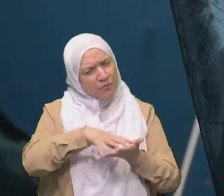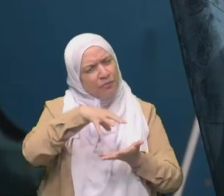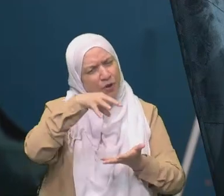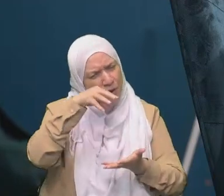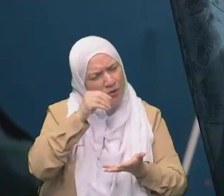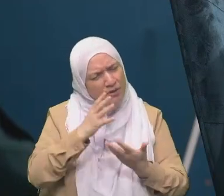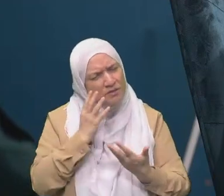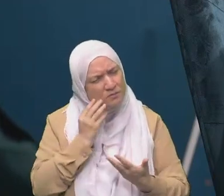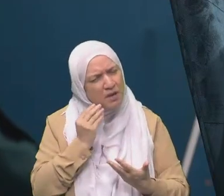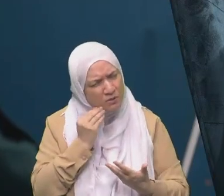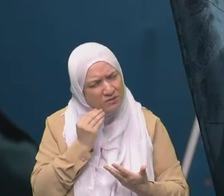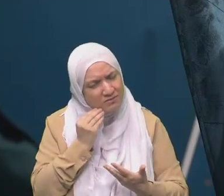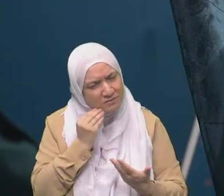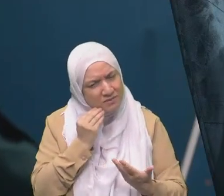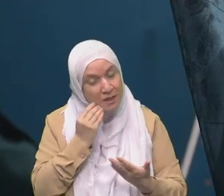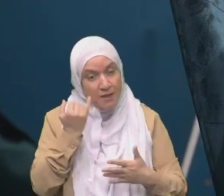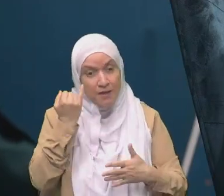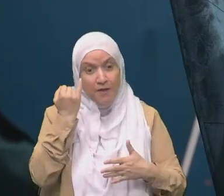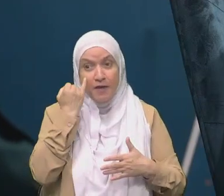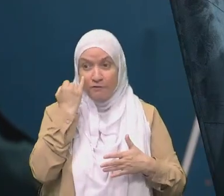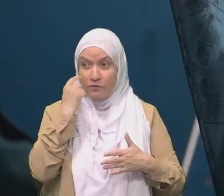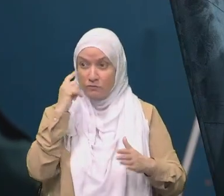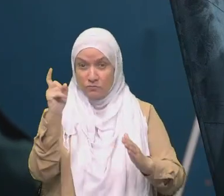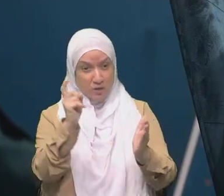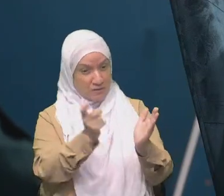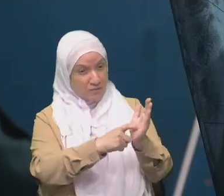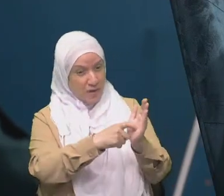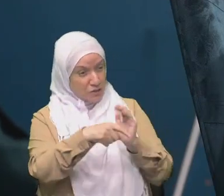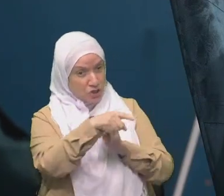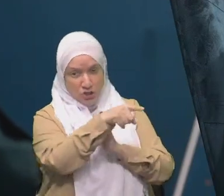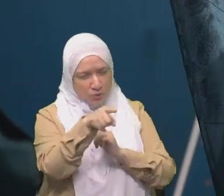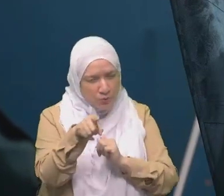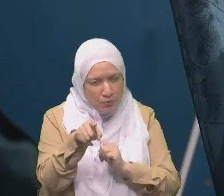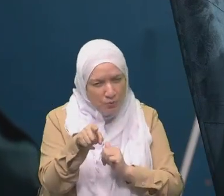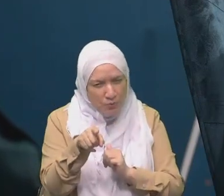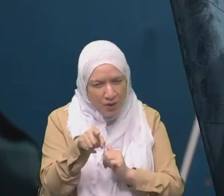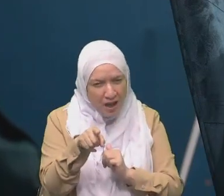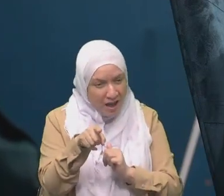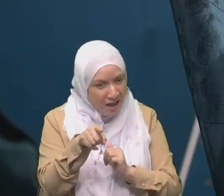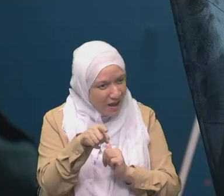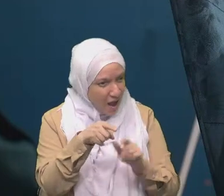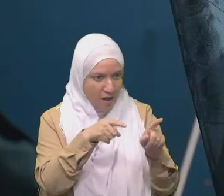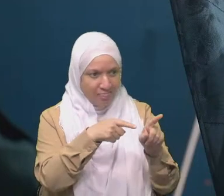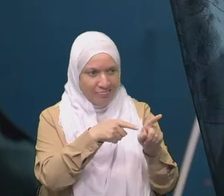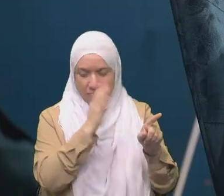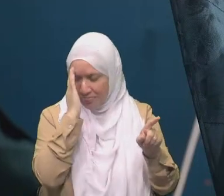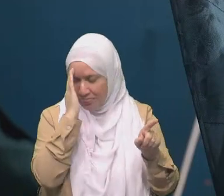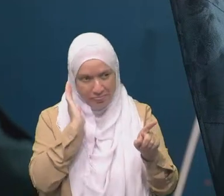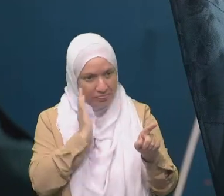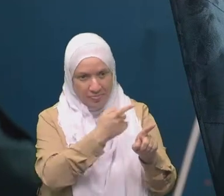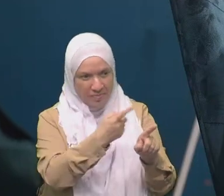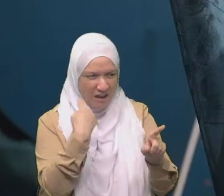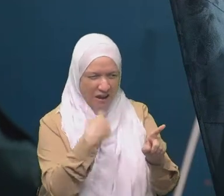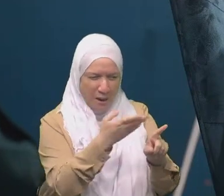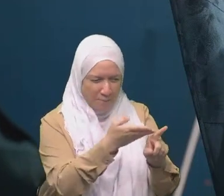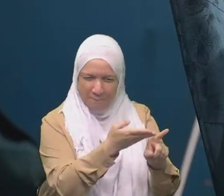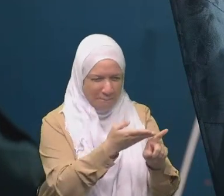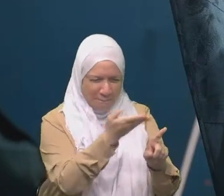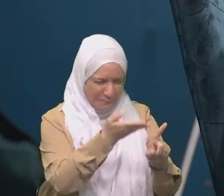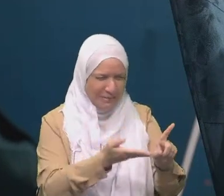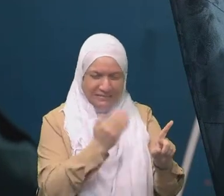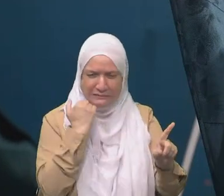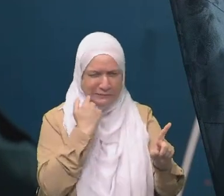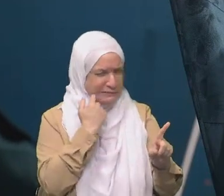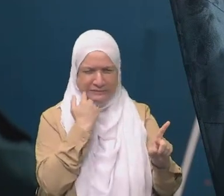commit a haram or a sin, then don't do it. Learn from those who had gone through this path before you. قَالْ